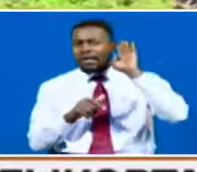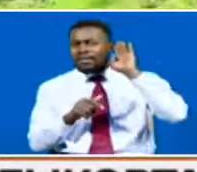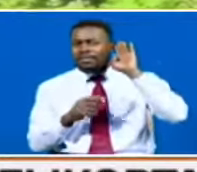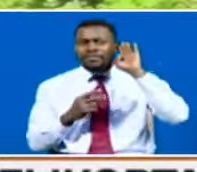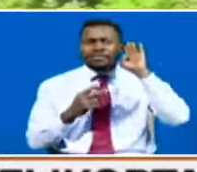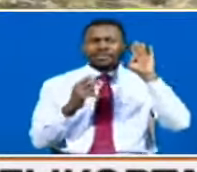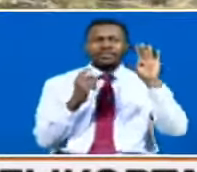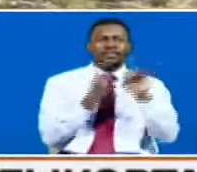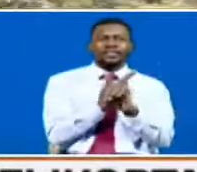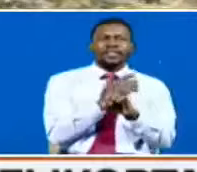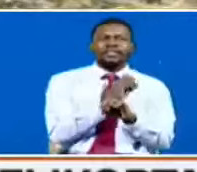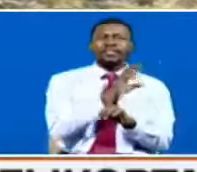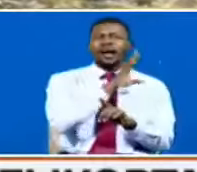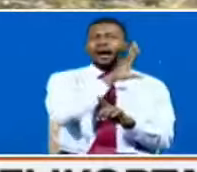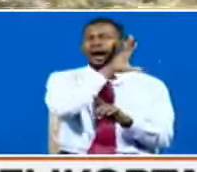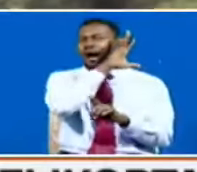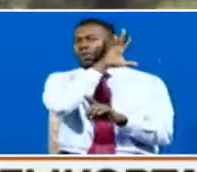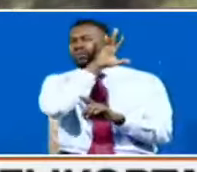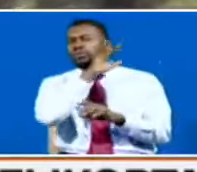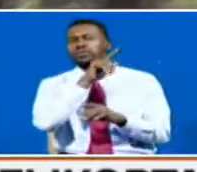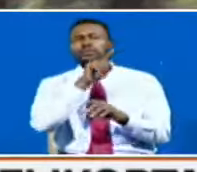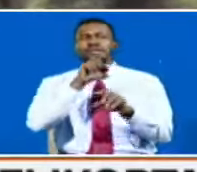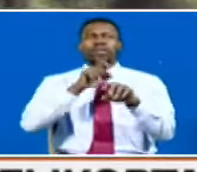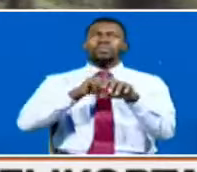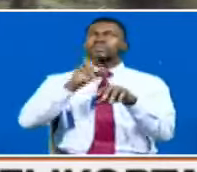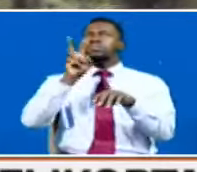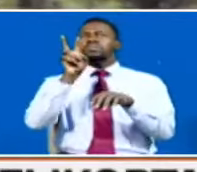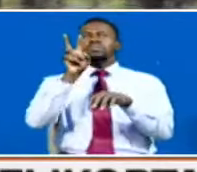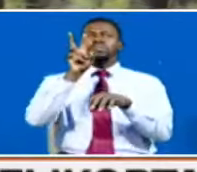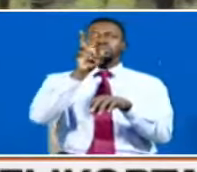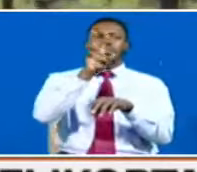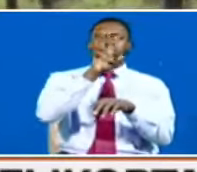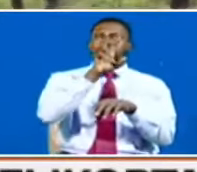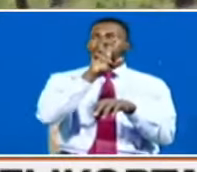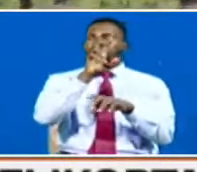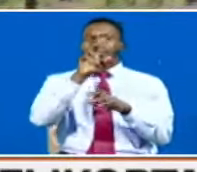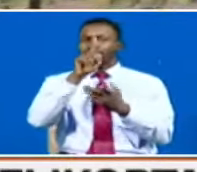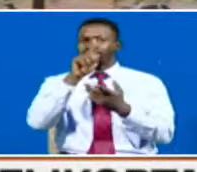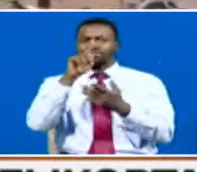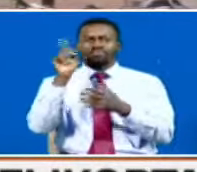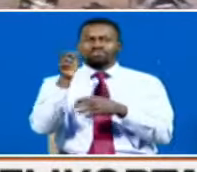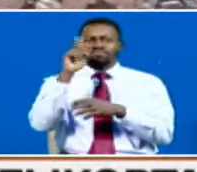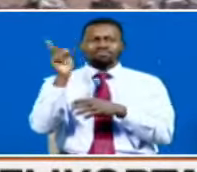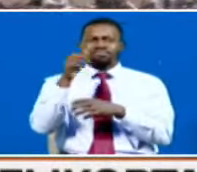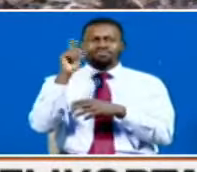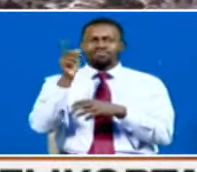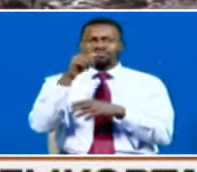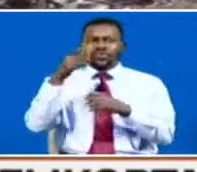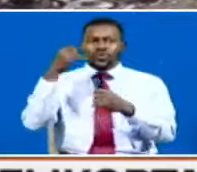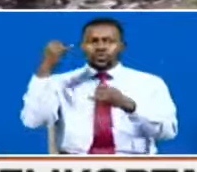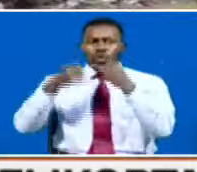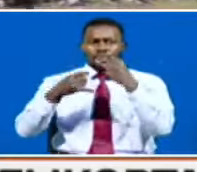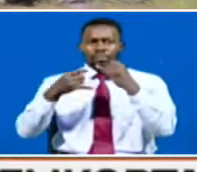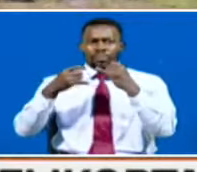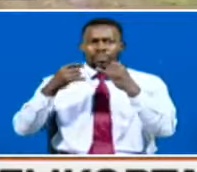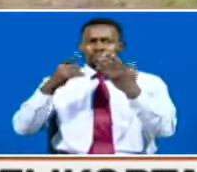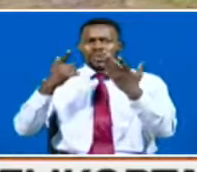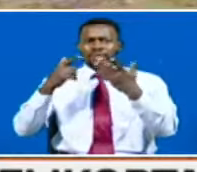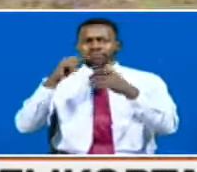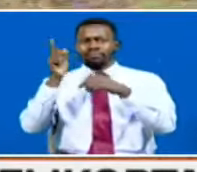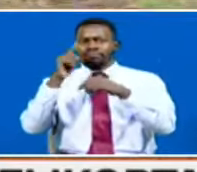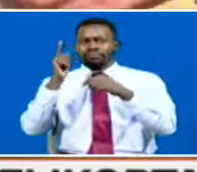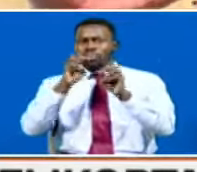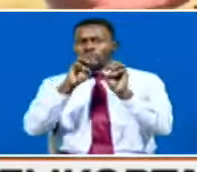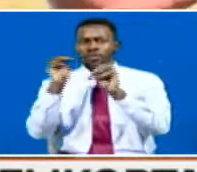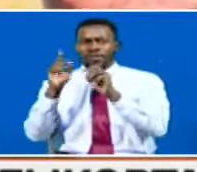isiyokuwa ya kawaida. Walipotazama angani, propela ya ndege iliacha kuzunguka na kuanguka mita chache kutoka walipokuwa.